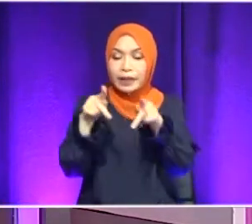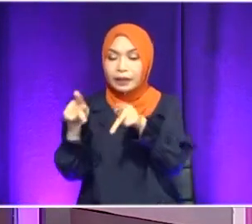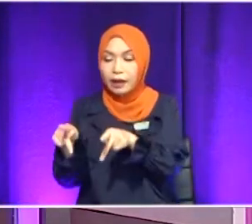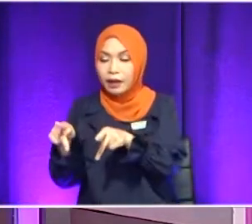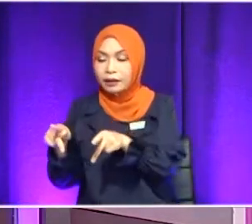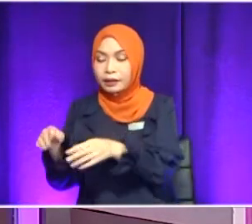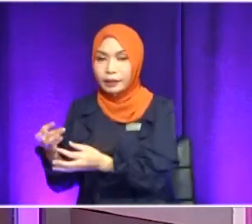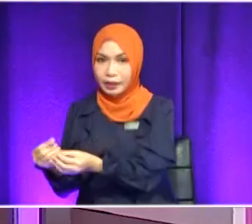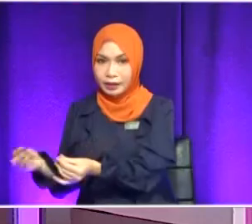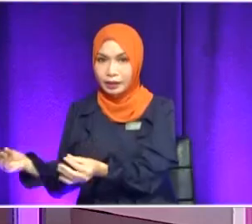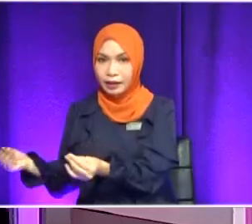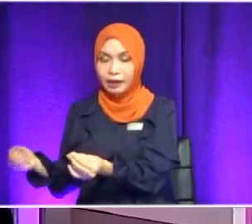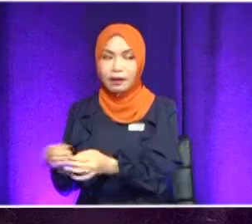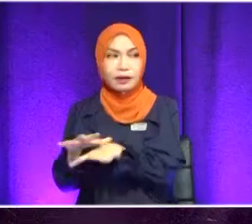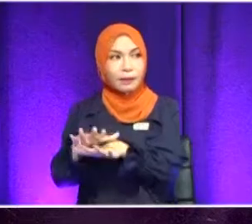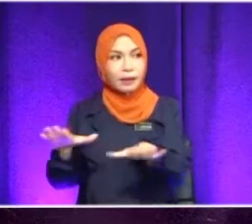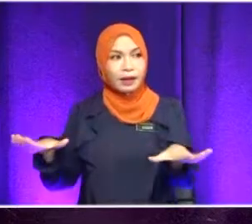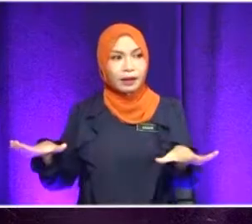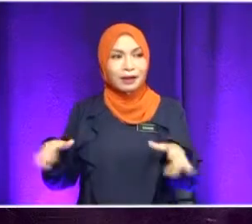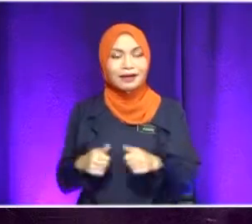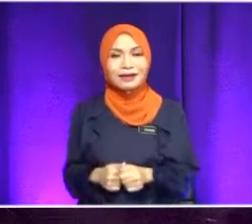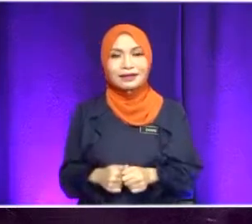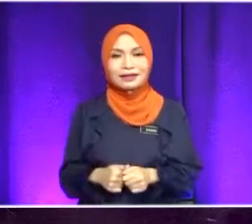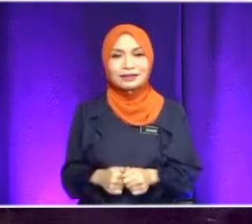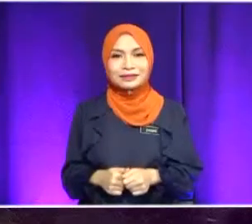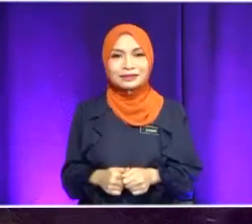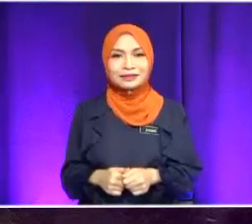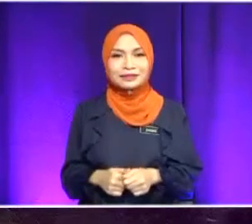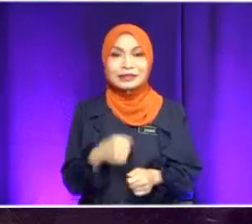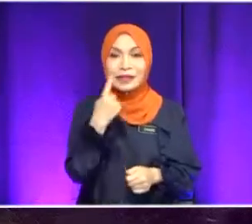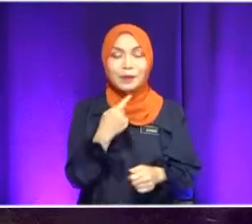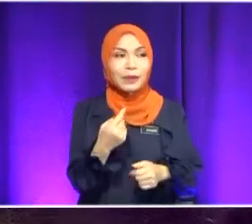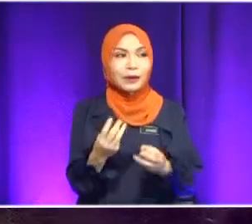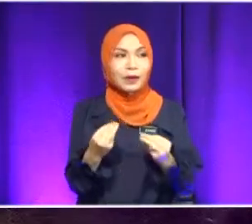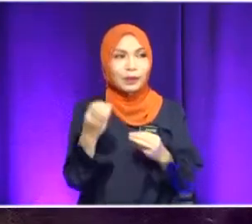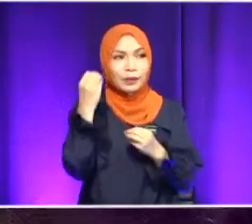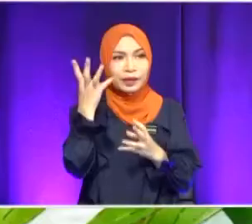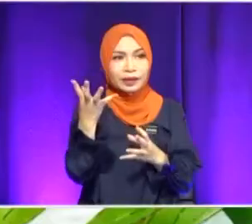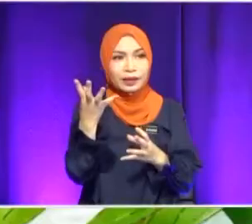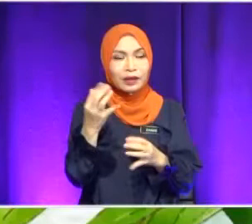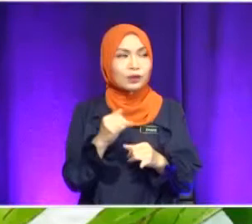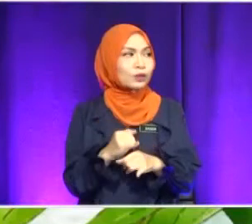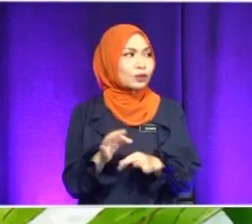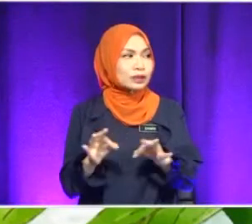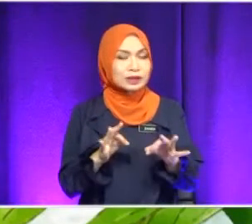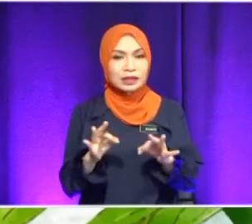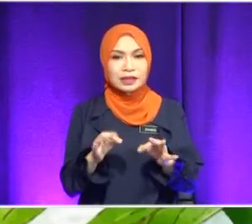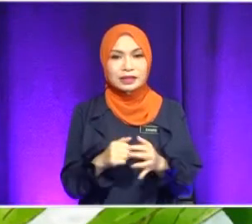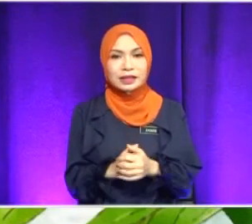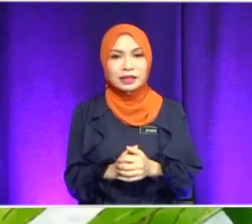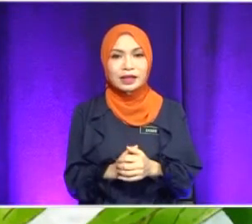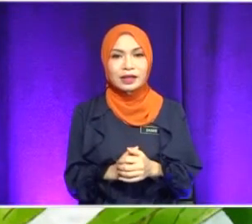keren ini I make Stable itulah Cikgu Oke dominasi dengan baik seperti yang cegukan the suara ini soalnya